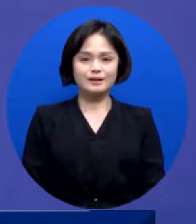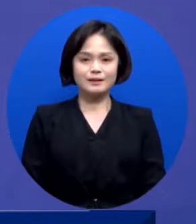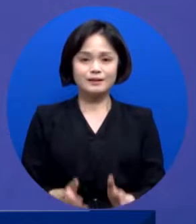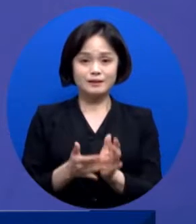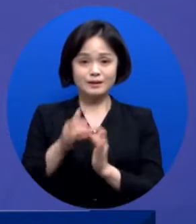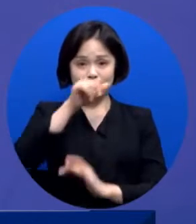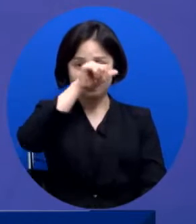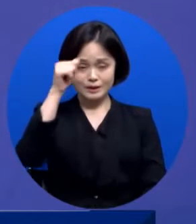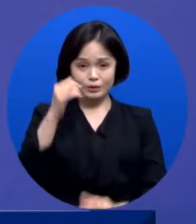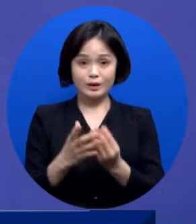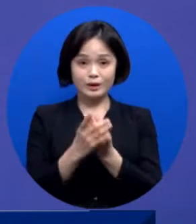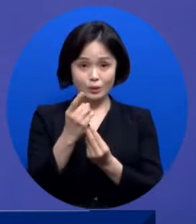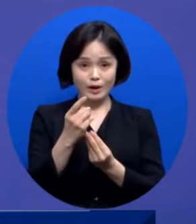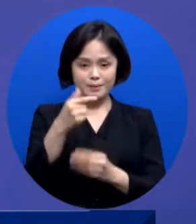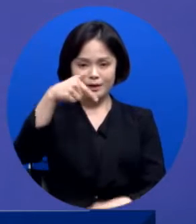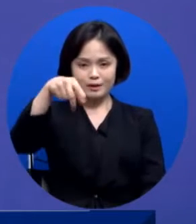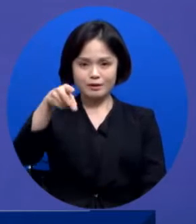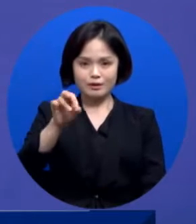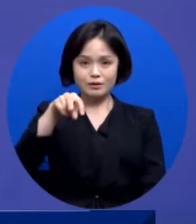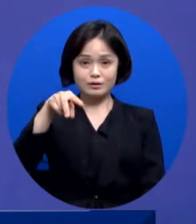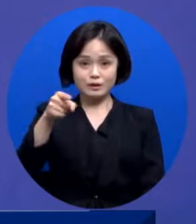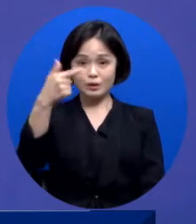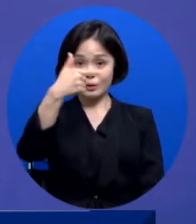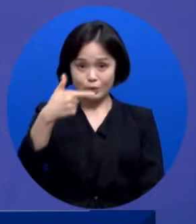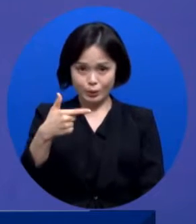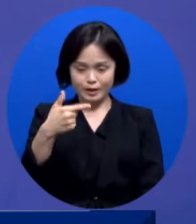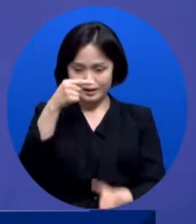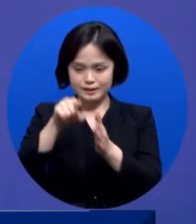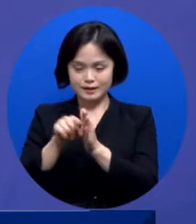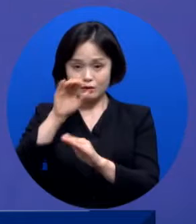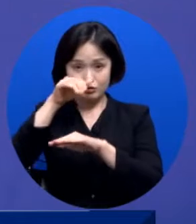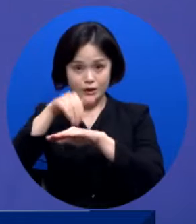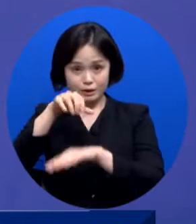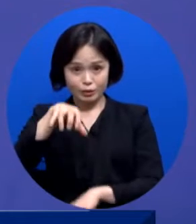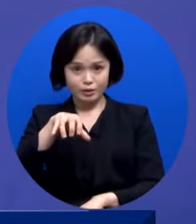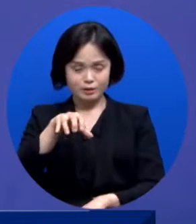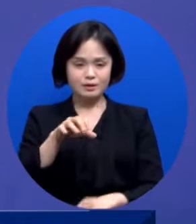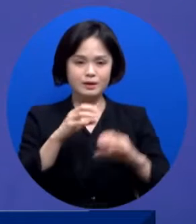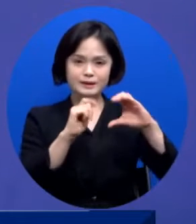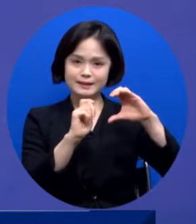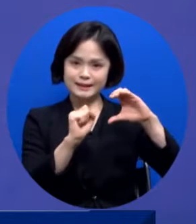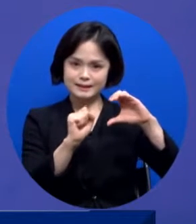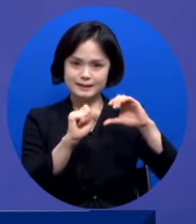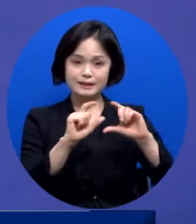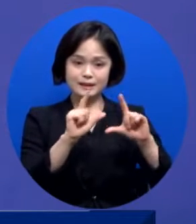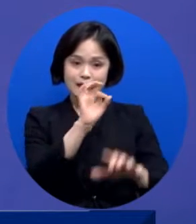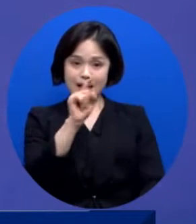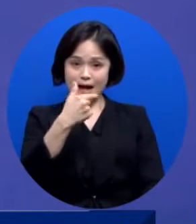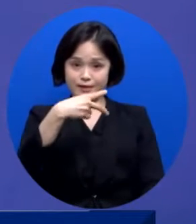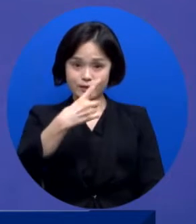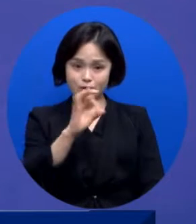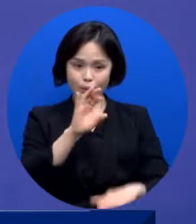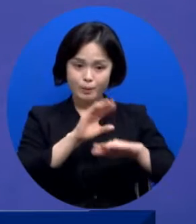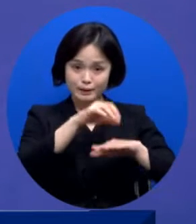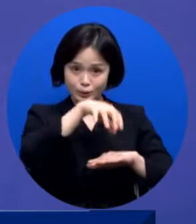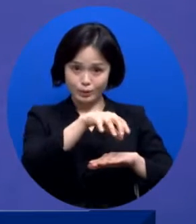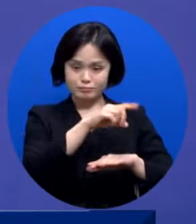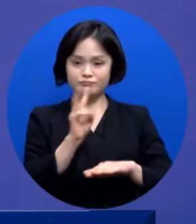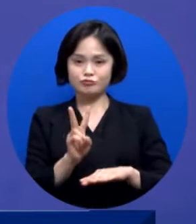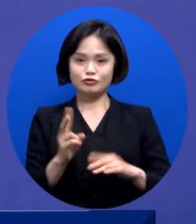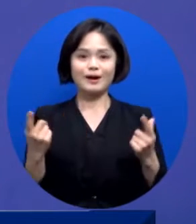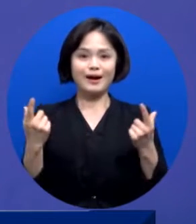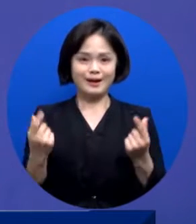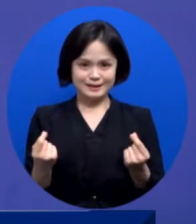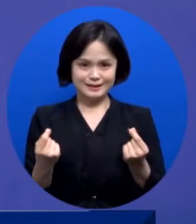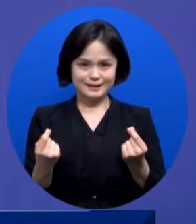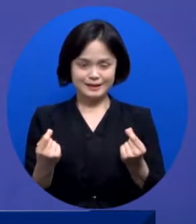대한예수교장로의 통합 경선호회 신학훈련원과 CTS 안동방송이 공동 주관해 경북 구미에서 다음 세대